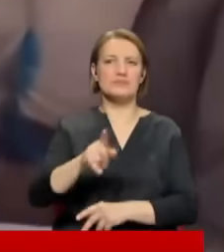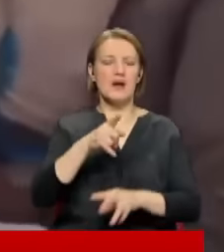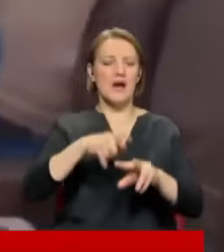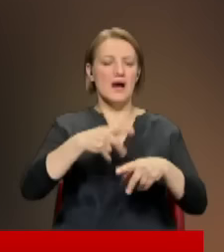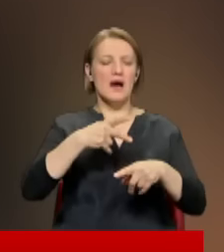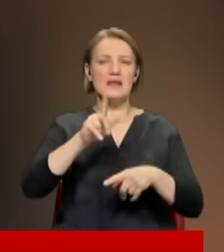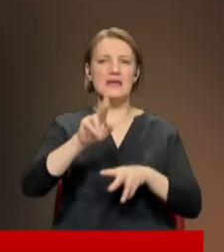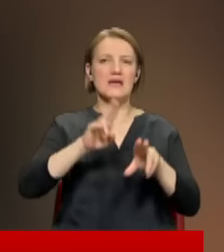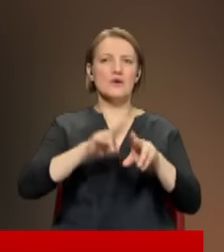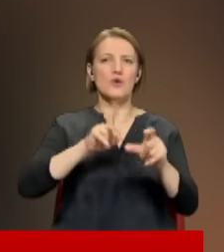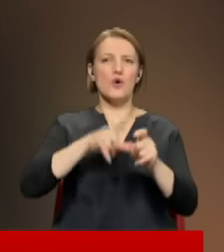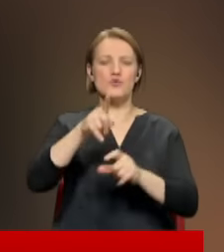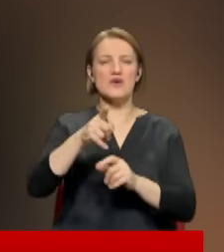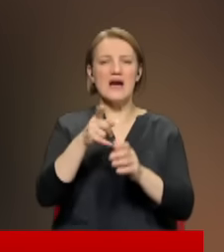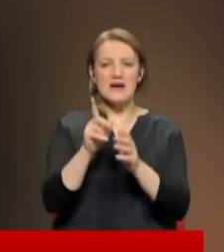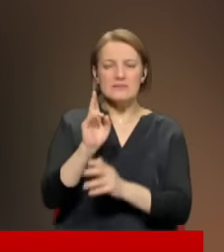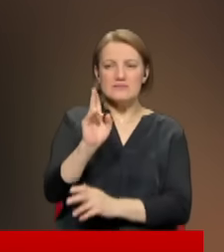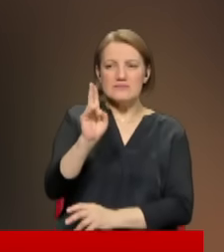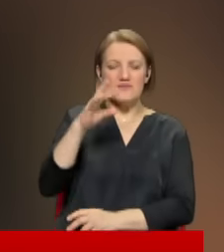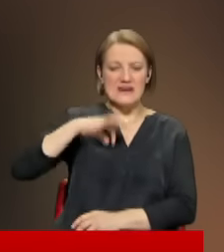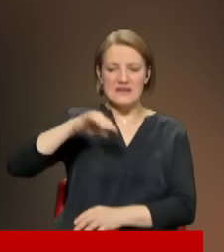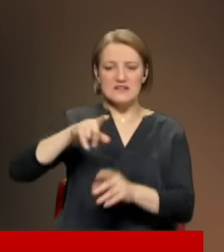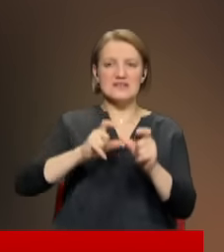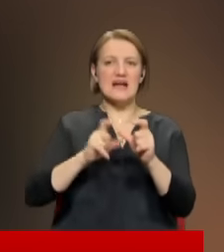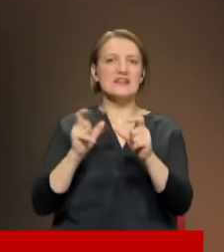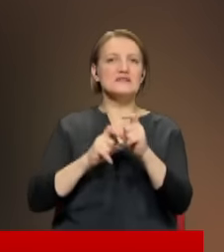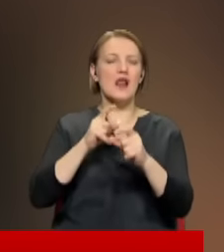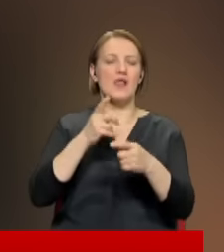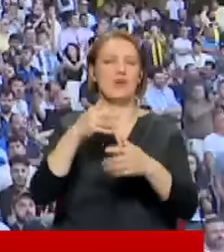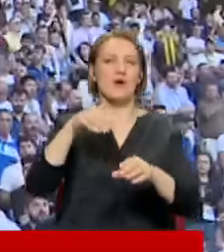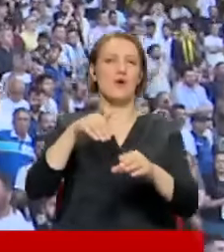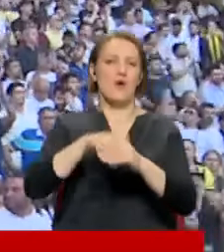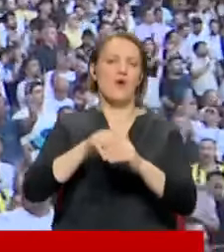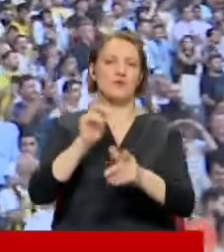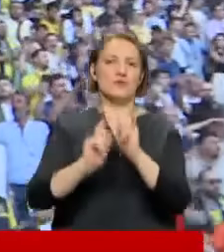başkanlık yarışından çekilen Saadettin Saran da oy kullananlar arasındaydı.